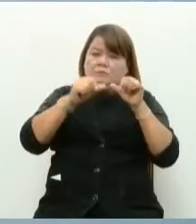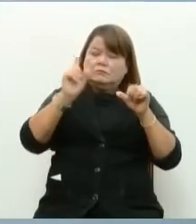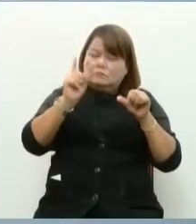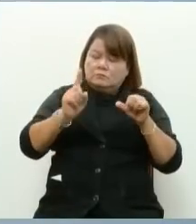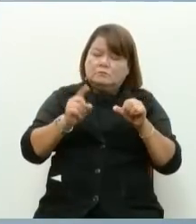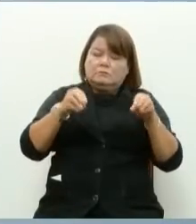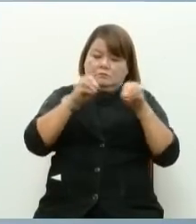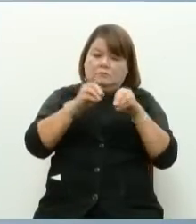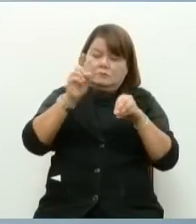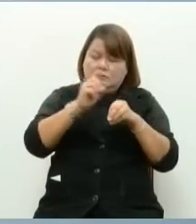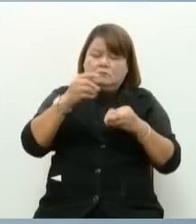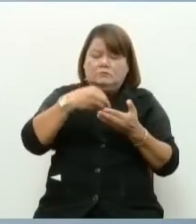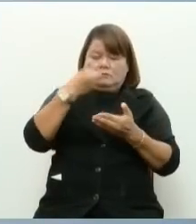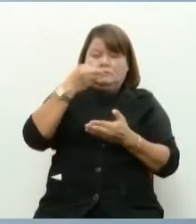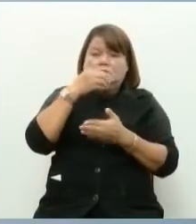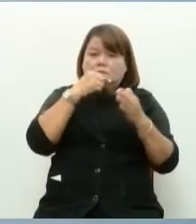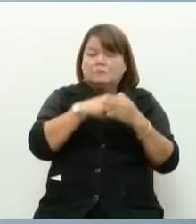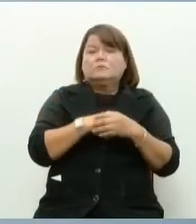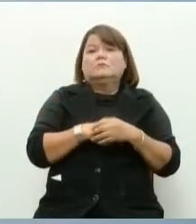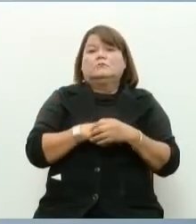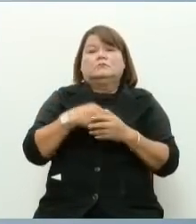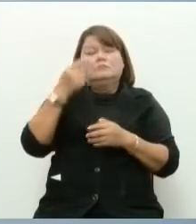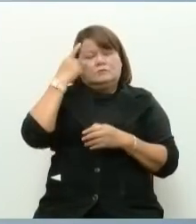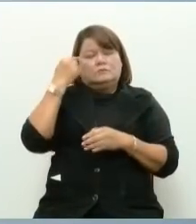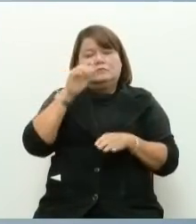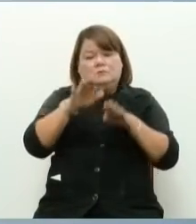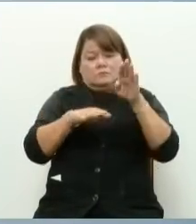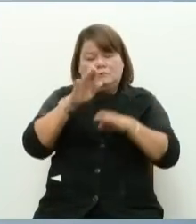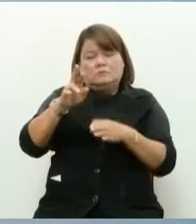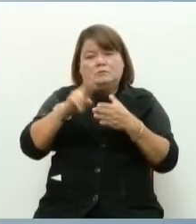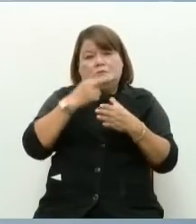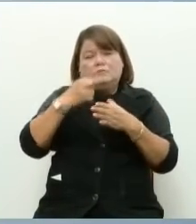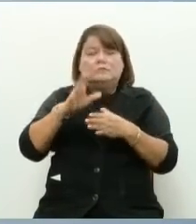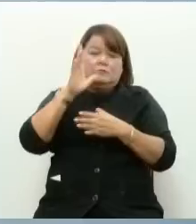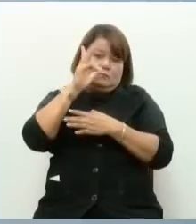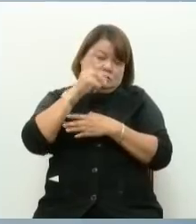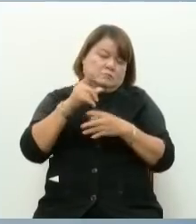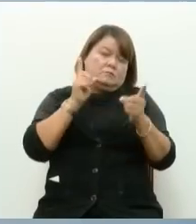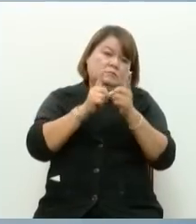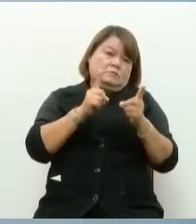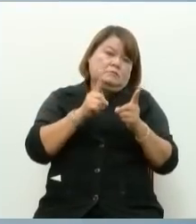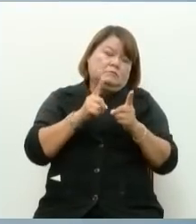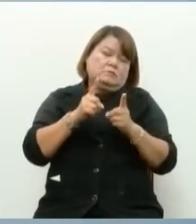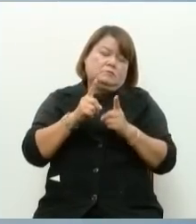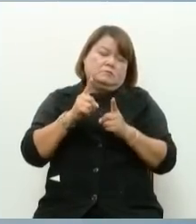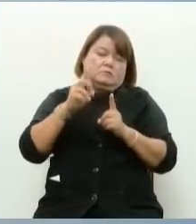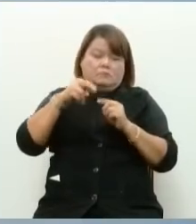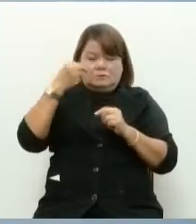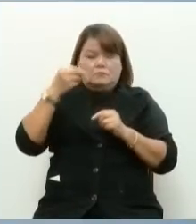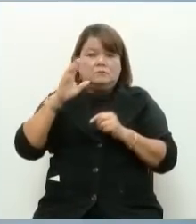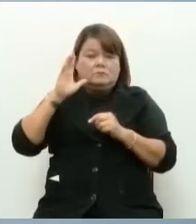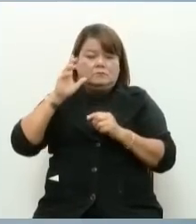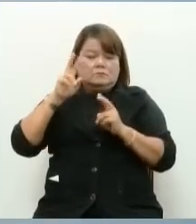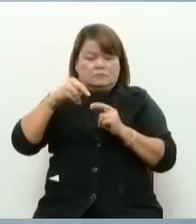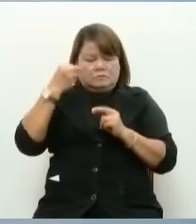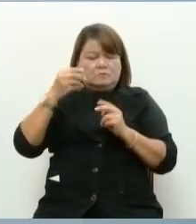ก็อยากให้เรียนที่นั่นนะครับเพราะการเดินทางระหว่างผู้ปกครองไปพบนักเรียนหรือนักเรียนกลับบ้านไปยังผู้ปกครองเนี่ยก็จะ